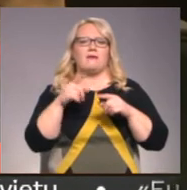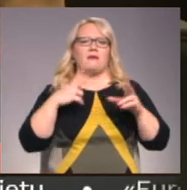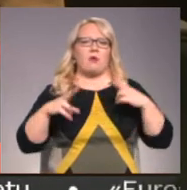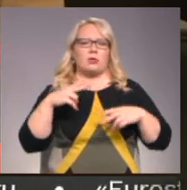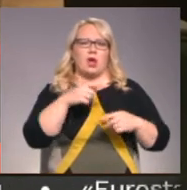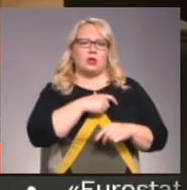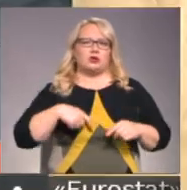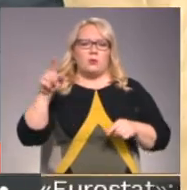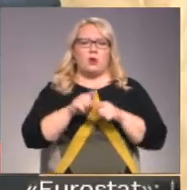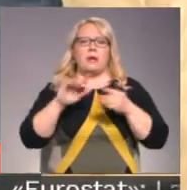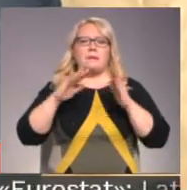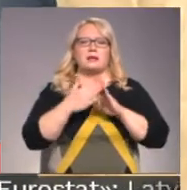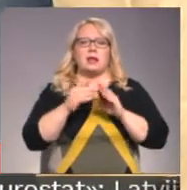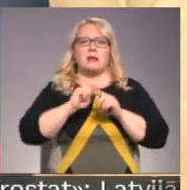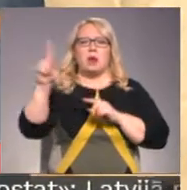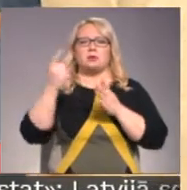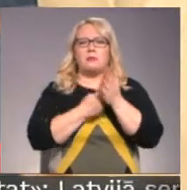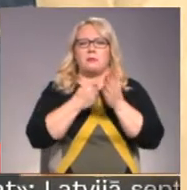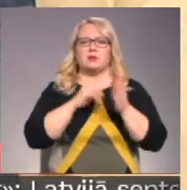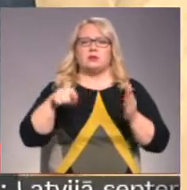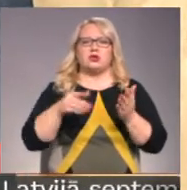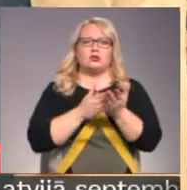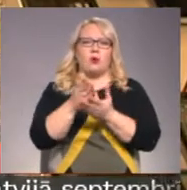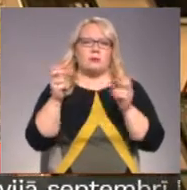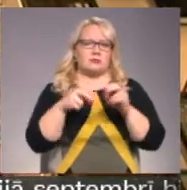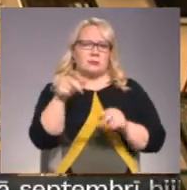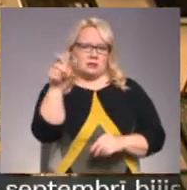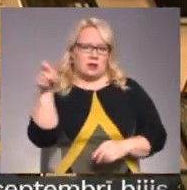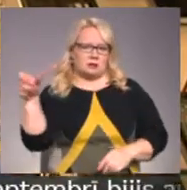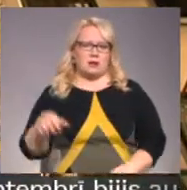pieaudzis pieprasījums pēc šīs jomas speciālistiem. Solvita Demato, Ļesipšeņenko, Inžodziņš, Kurzemes televīzija.